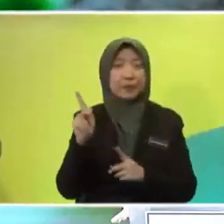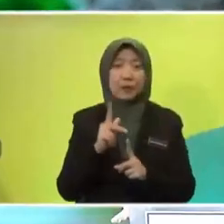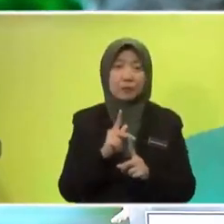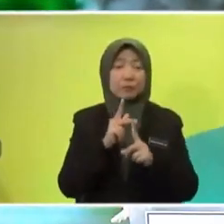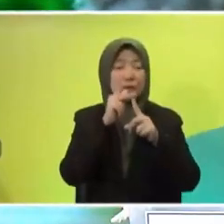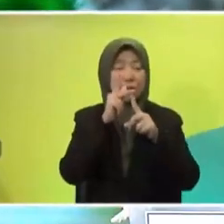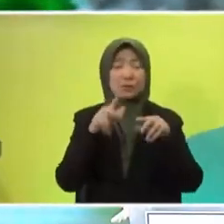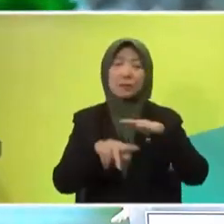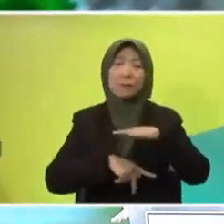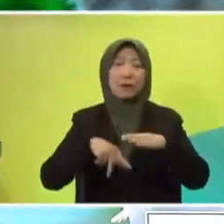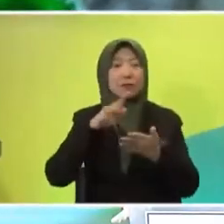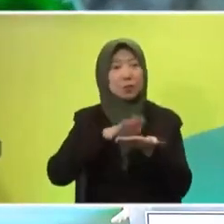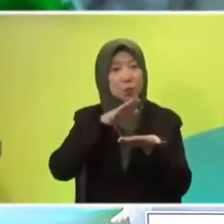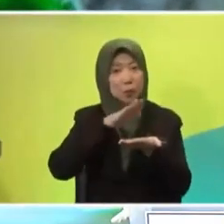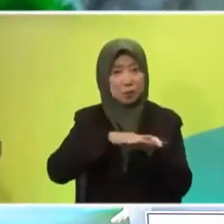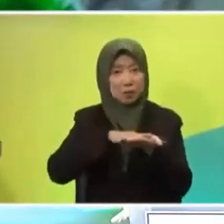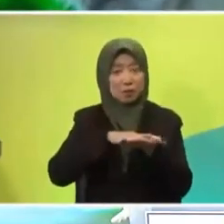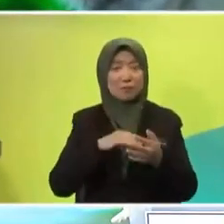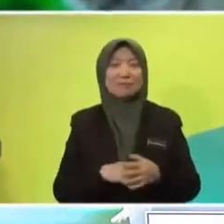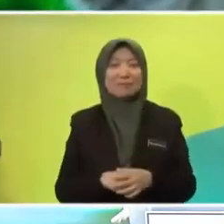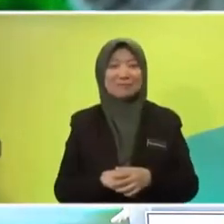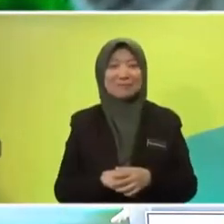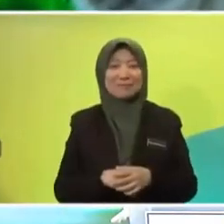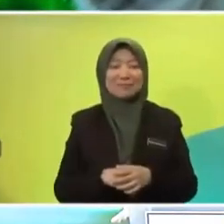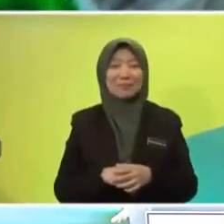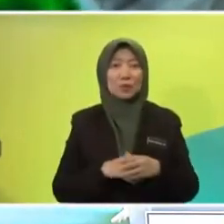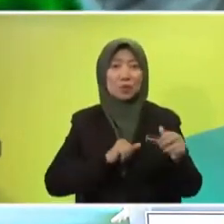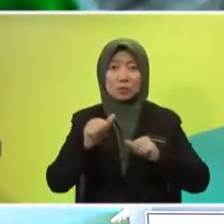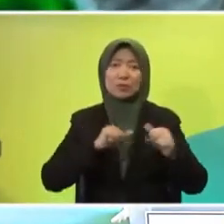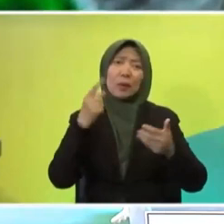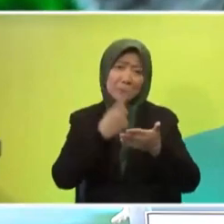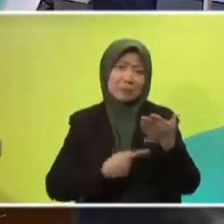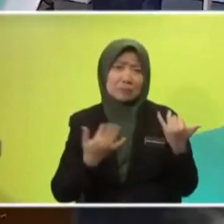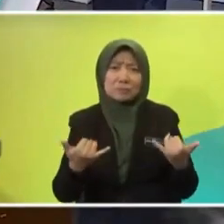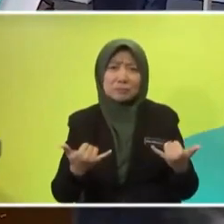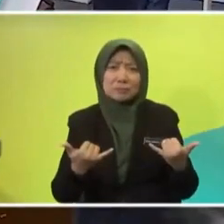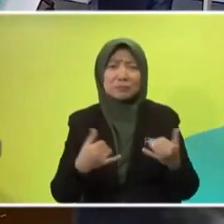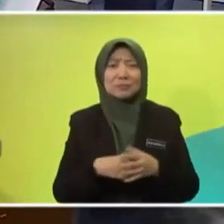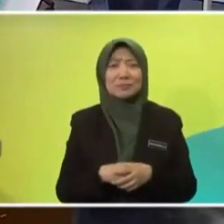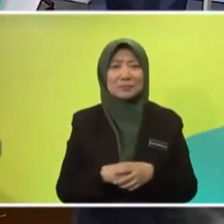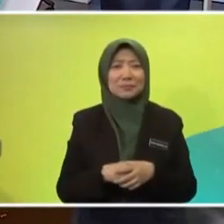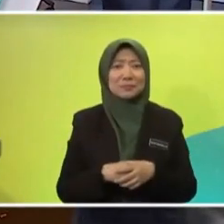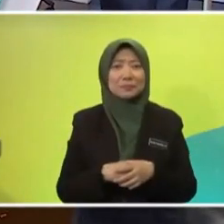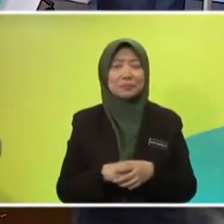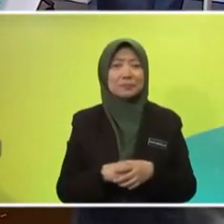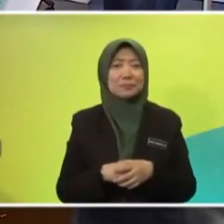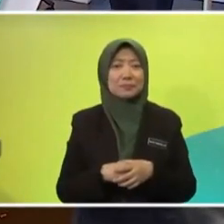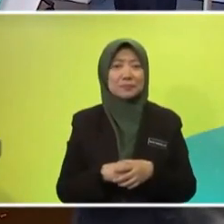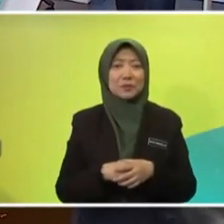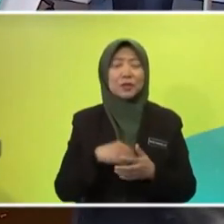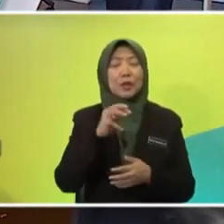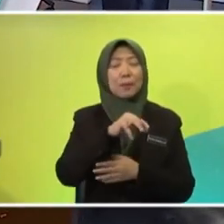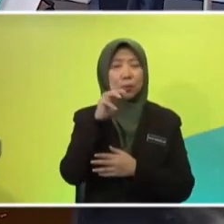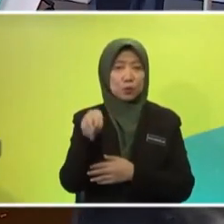sesi prasekolah. Baik Cikgu Su, apa aktiviti kita seterusnya? Okey Kak Rina, okey sekarang baiklah murid-murid